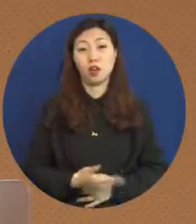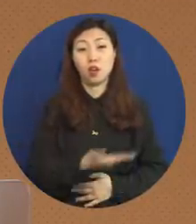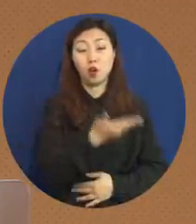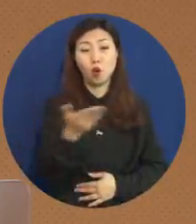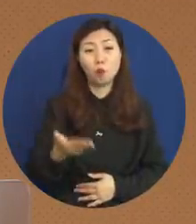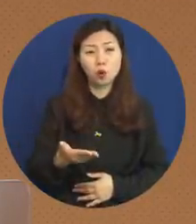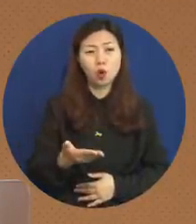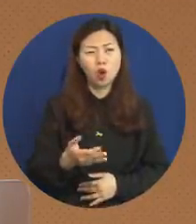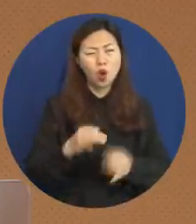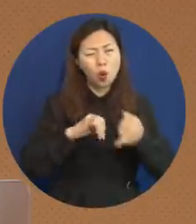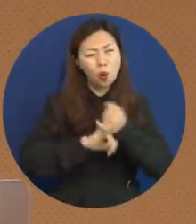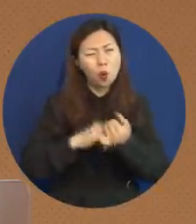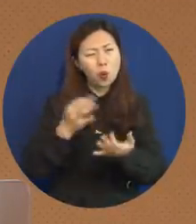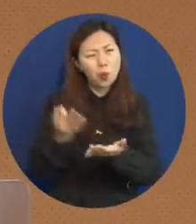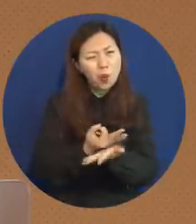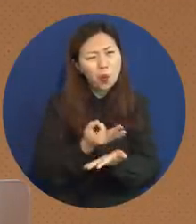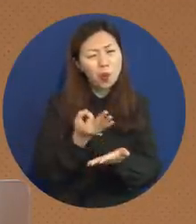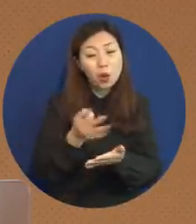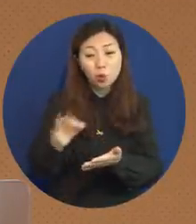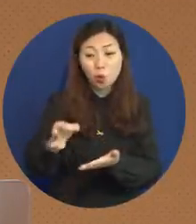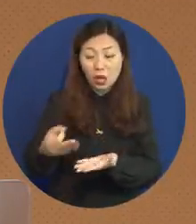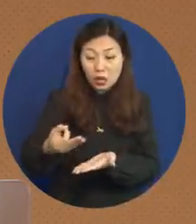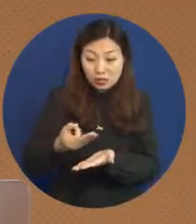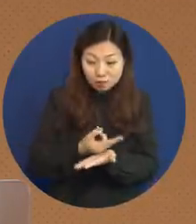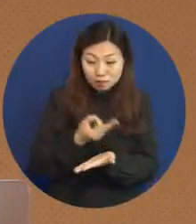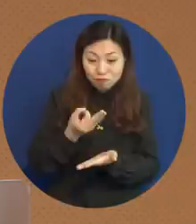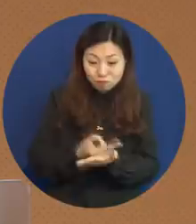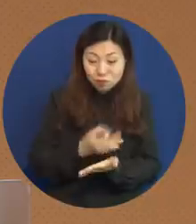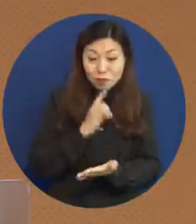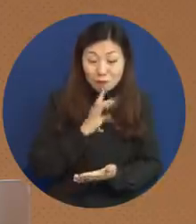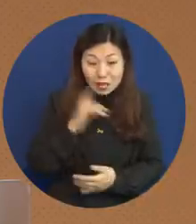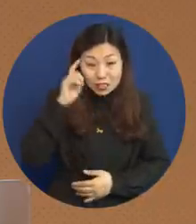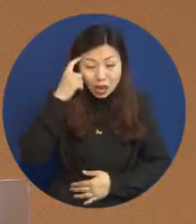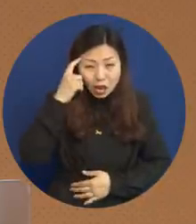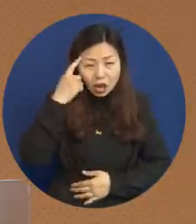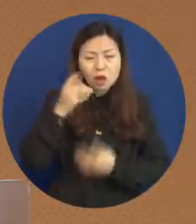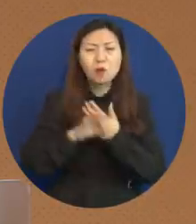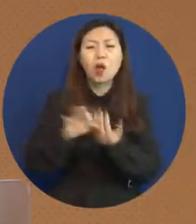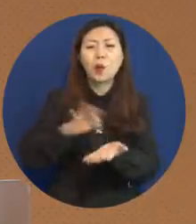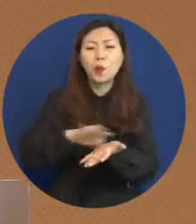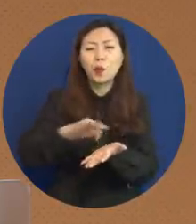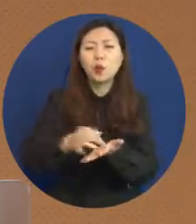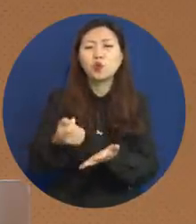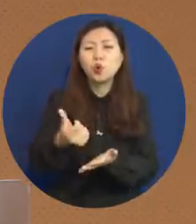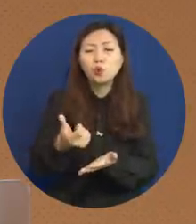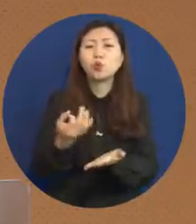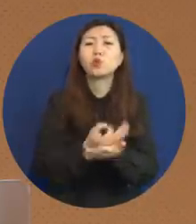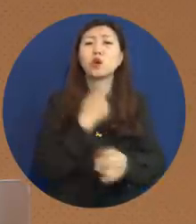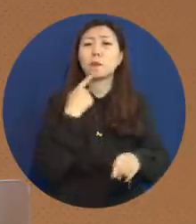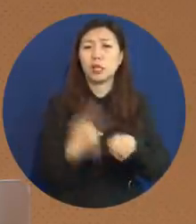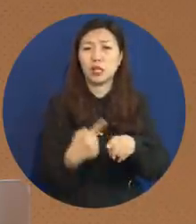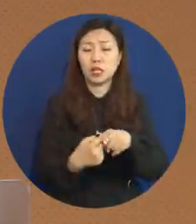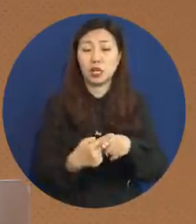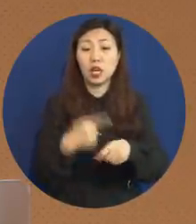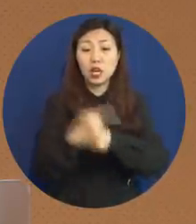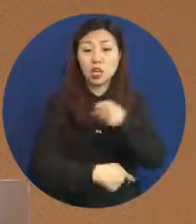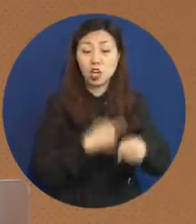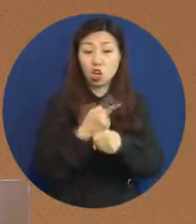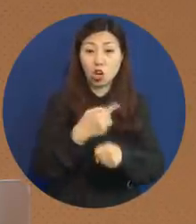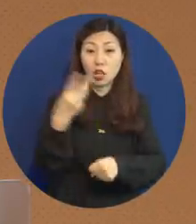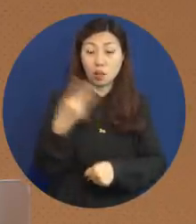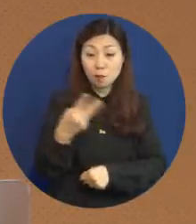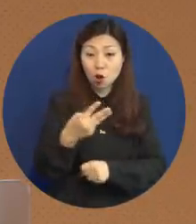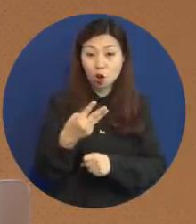여러분들은 꼭 돈이 들어와야 돈을 번다고 생각하는데 돈을 덜 까먹는 게 돈을 버는 거예요. 1년에 3,000만 원 까먹을 거를 1,000만 원